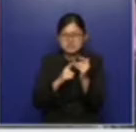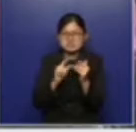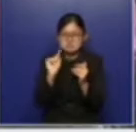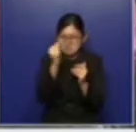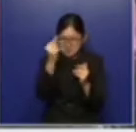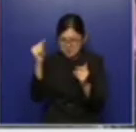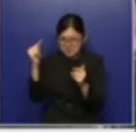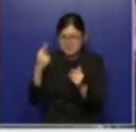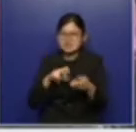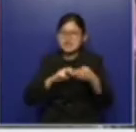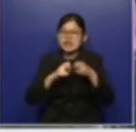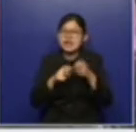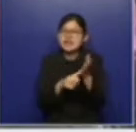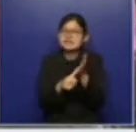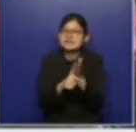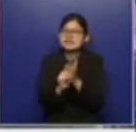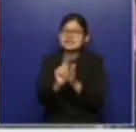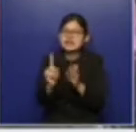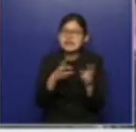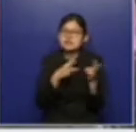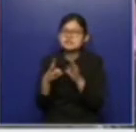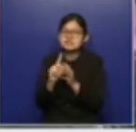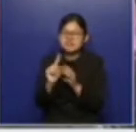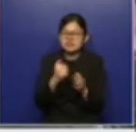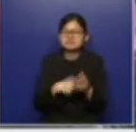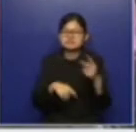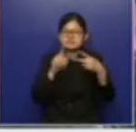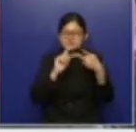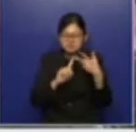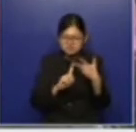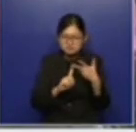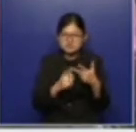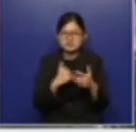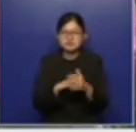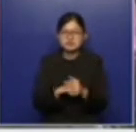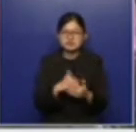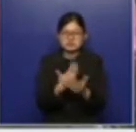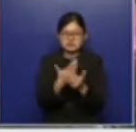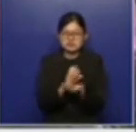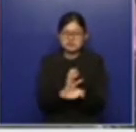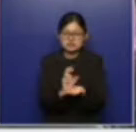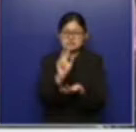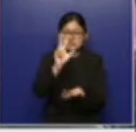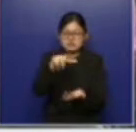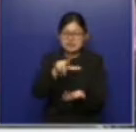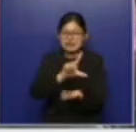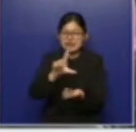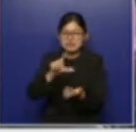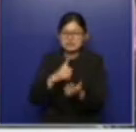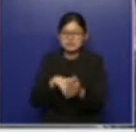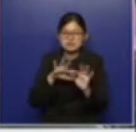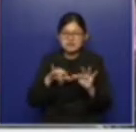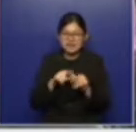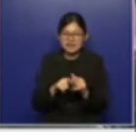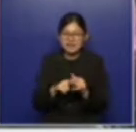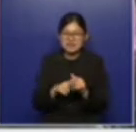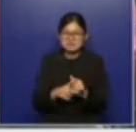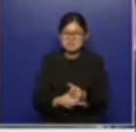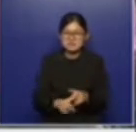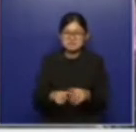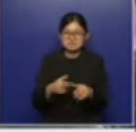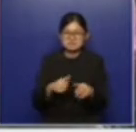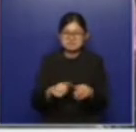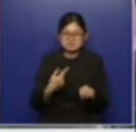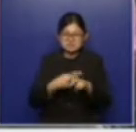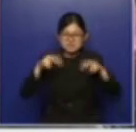ไรคำถามที่3เงิน 3,000 กว่าล้านบาทที่ท่านลงในนี้เนี่ยเป็นการประจานท่านนายกรัฐมนตรีในฐานะหัวหน้าคสช.เ